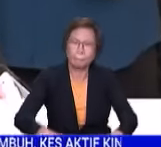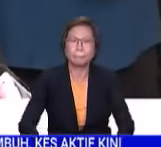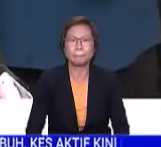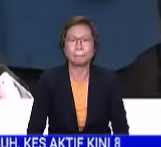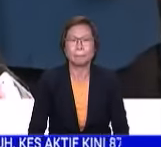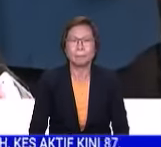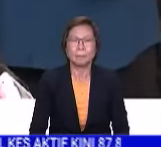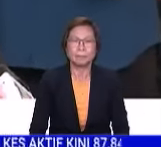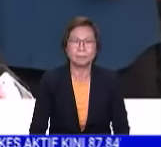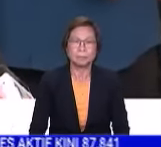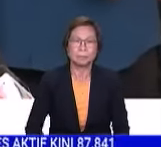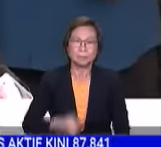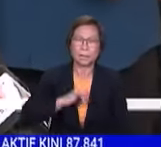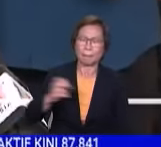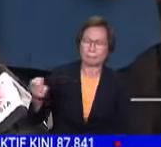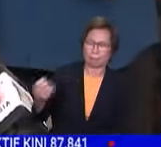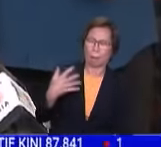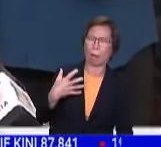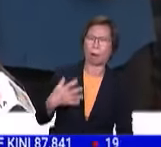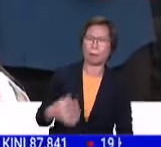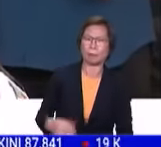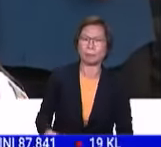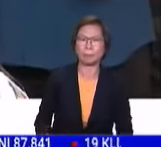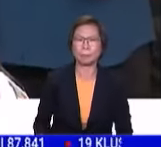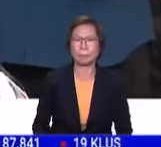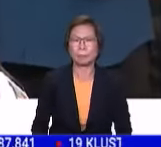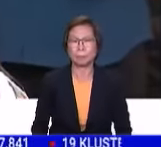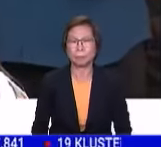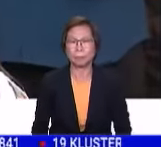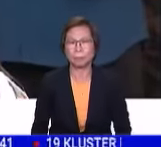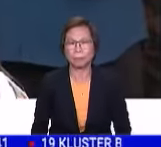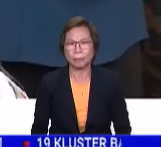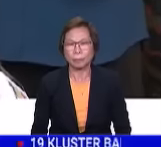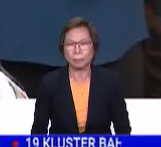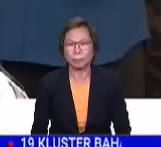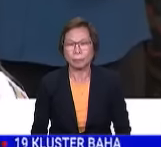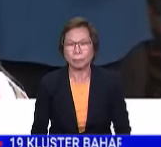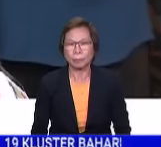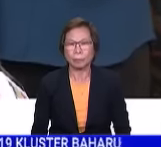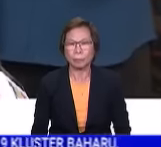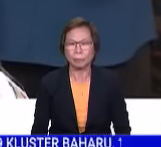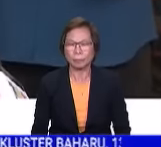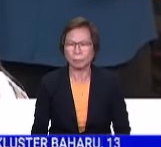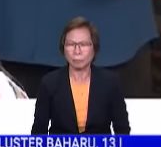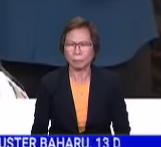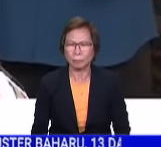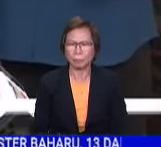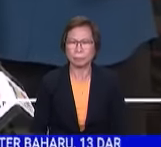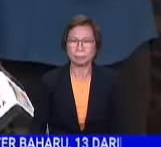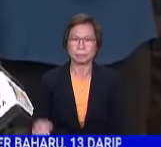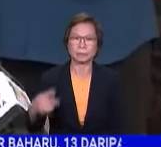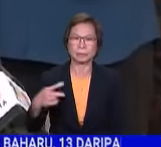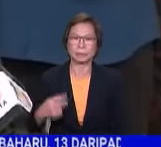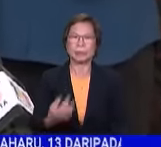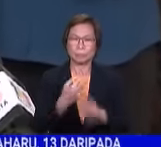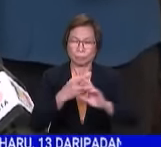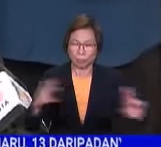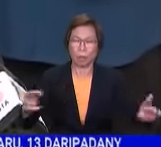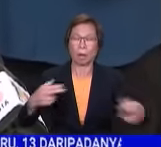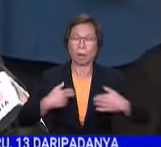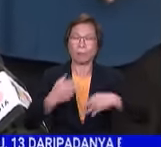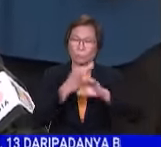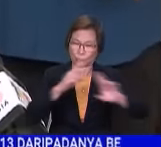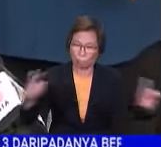Dan juga saya difahamkan banyak masjid dan surau mempunyai gerobok rezeki yang juga menyediakan